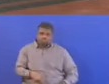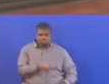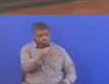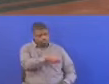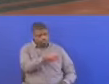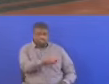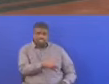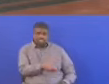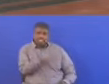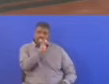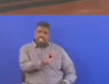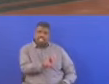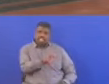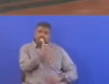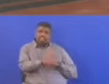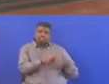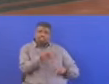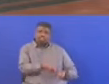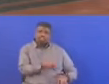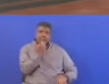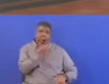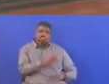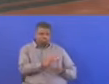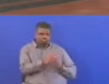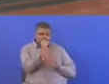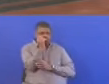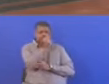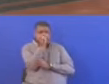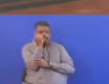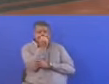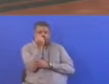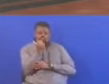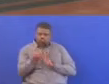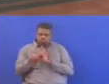kuwapongeza wana Yanga kwa hatua hiyo muhimu na mshikamano mlioonyesha